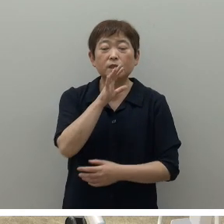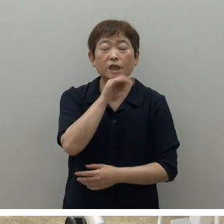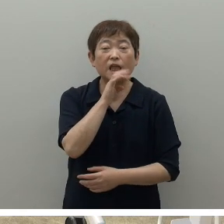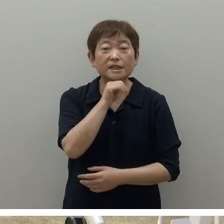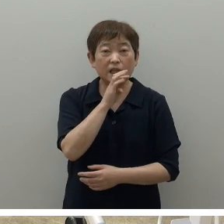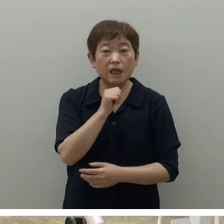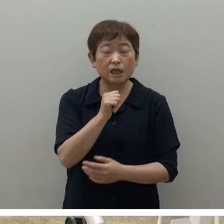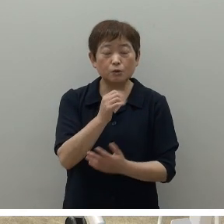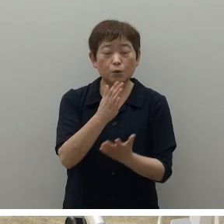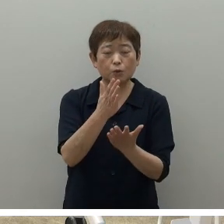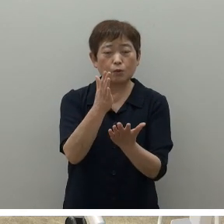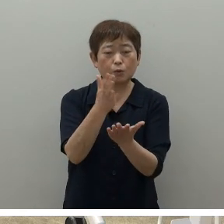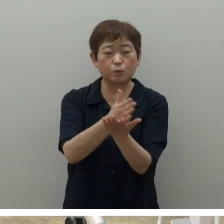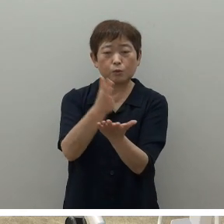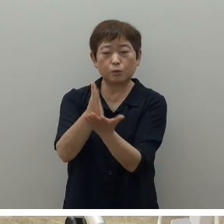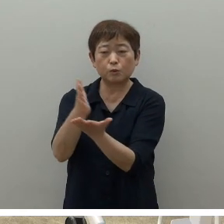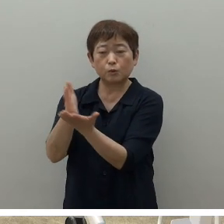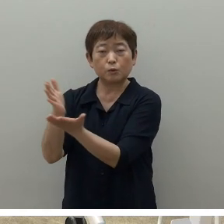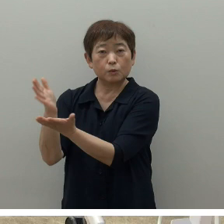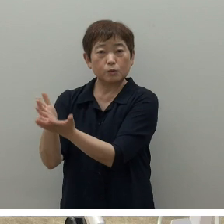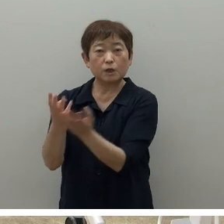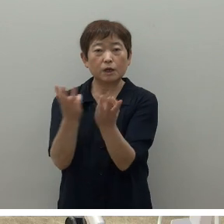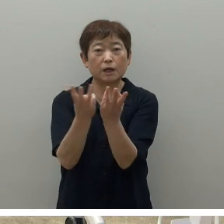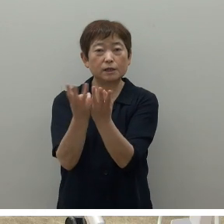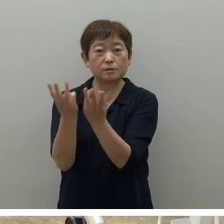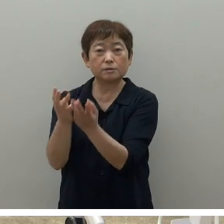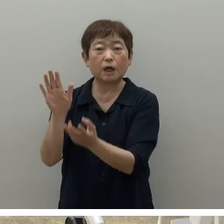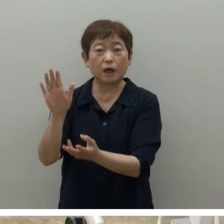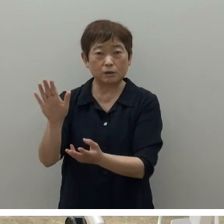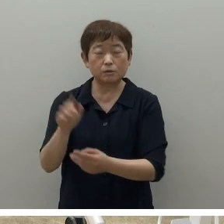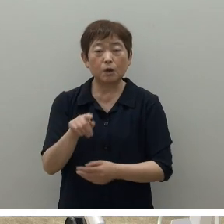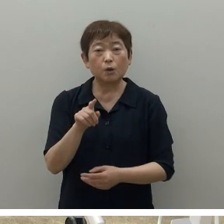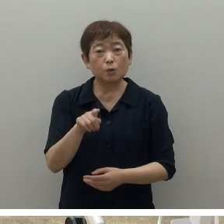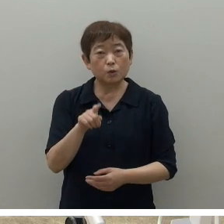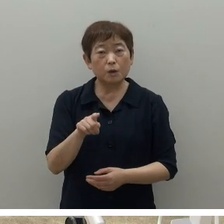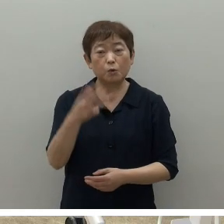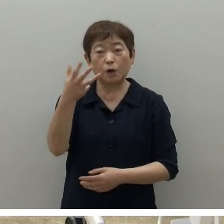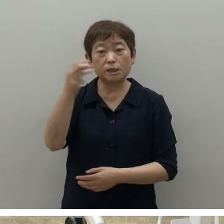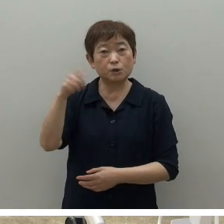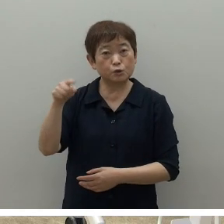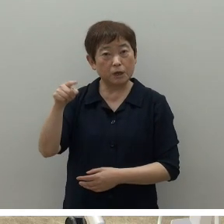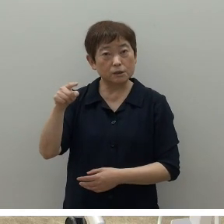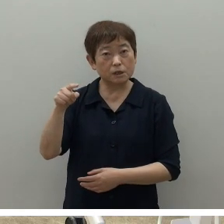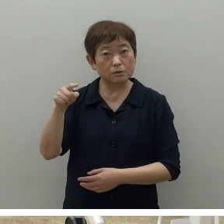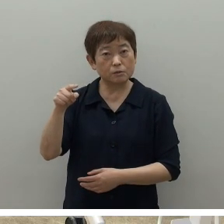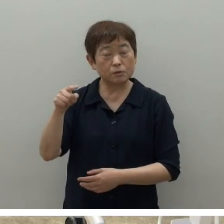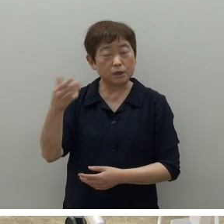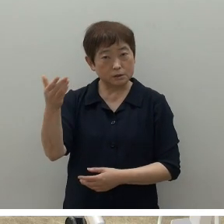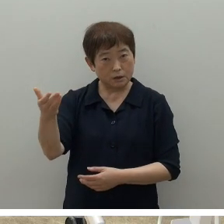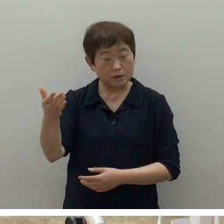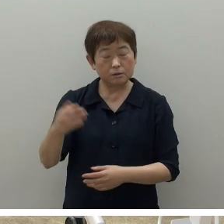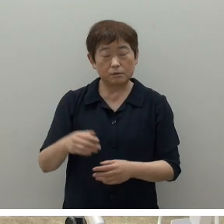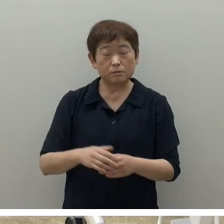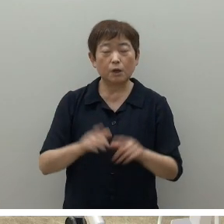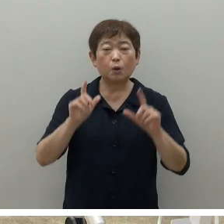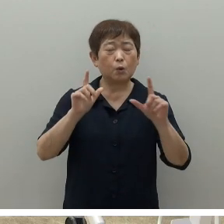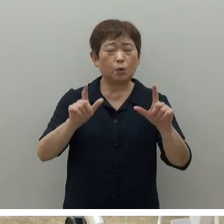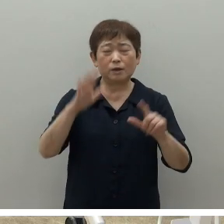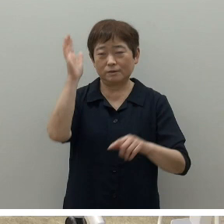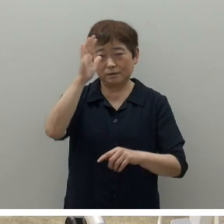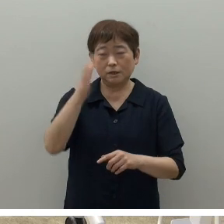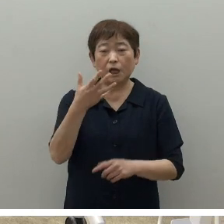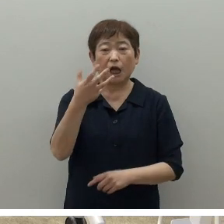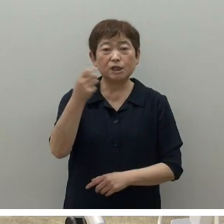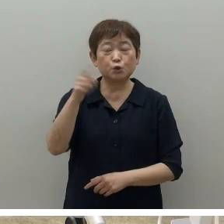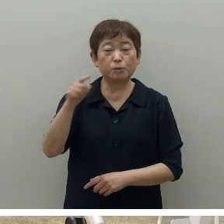歳以上 9.9万人、 はい、あ、ここはあの 全員の人口です。8割ではありません。 あ、